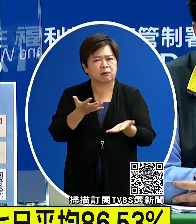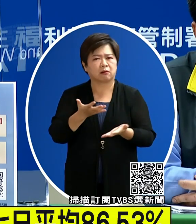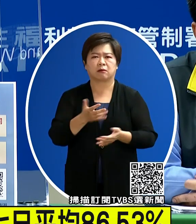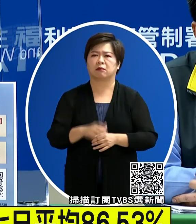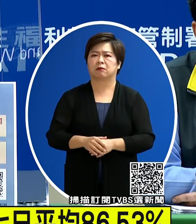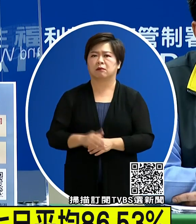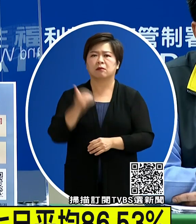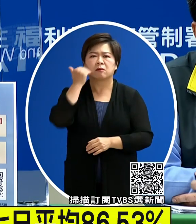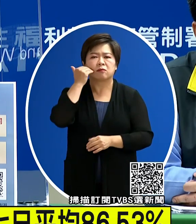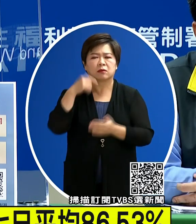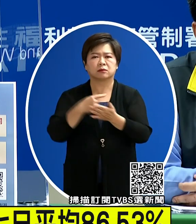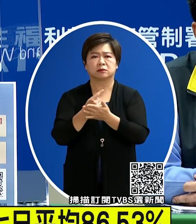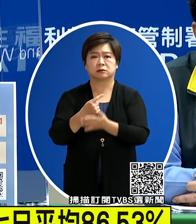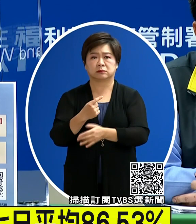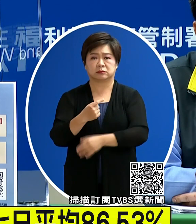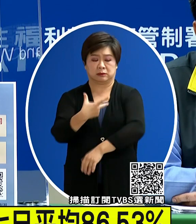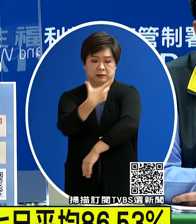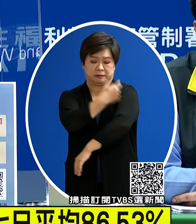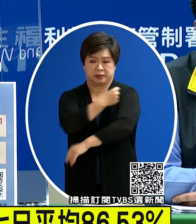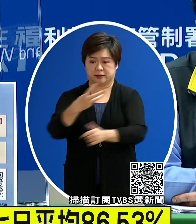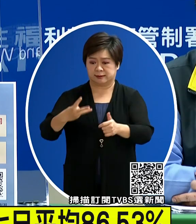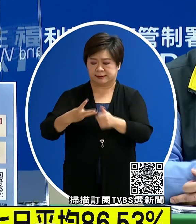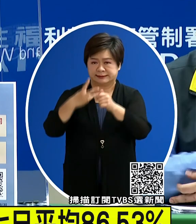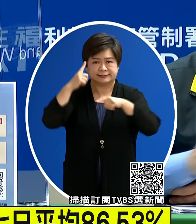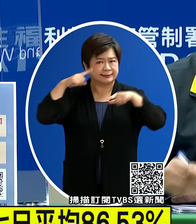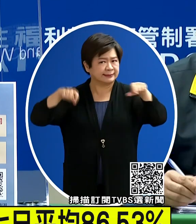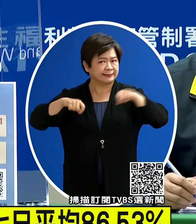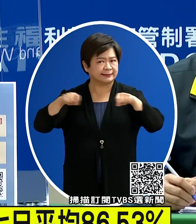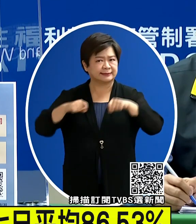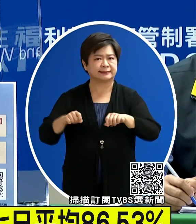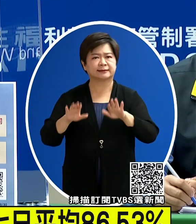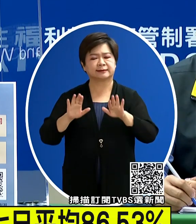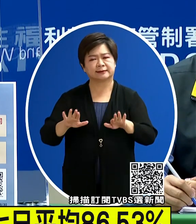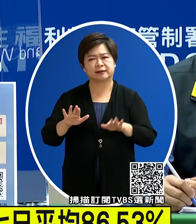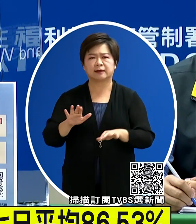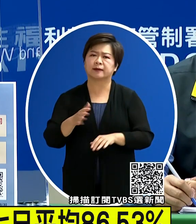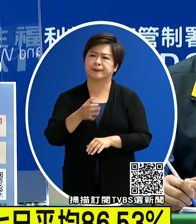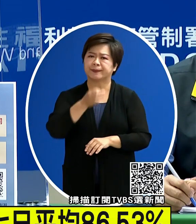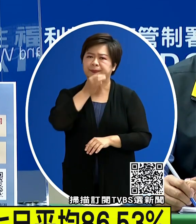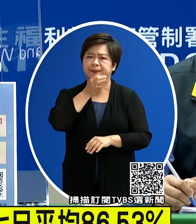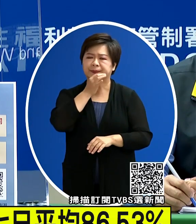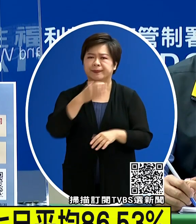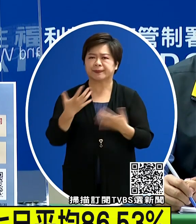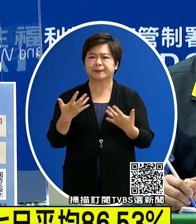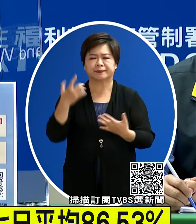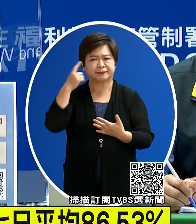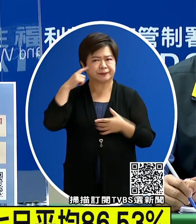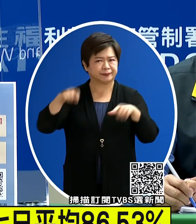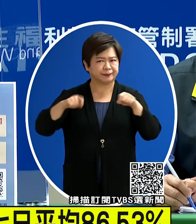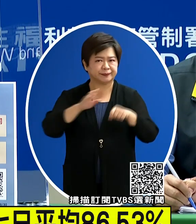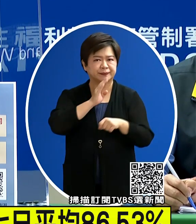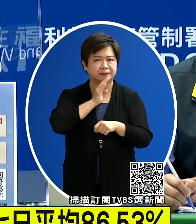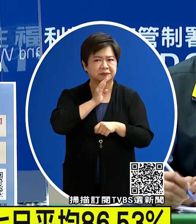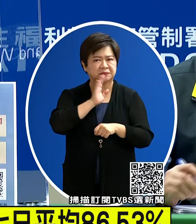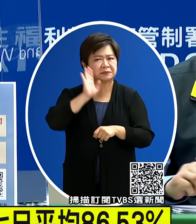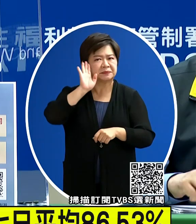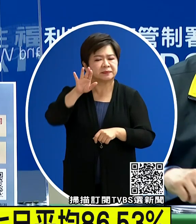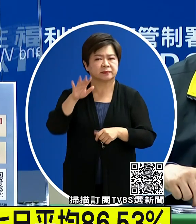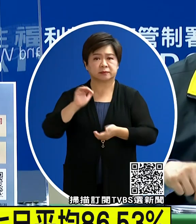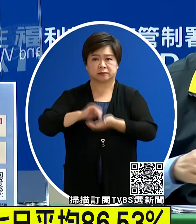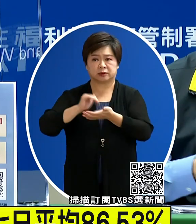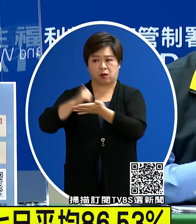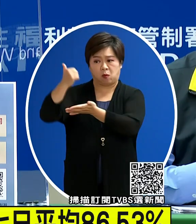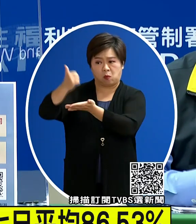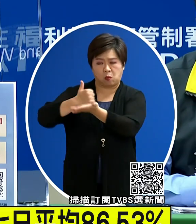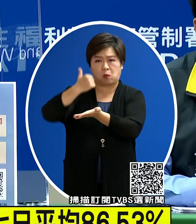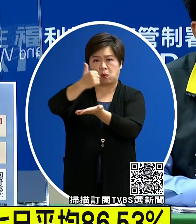果以单纯就是说要打第三剂的话哈，其实我们现在的量是够哈，不过我们也不排除哈，因应可能一个供货